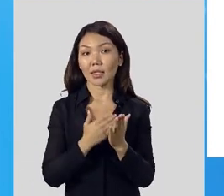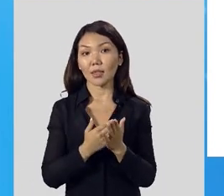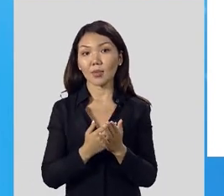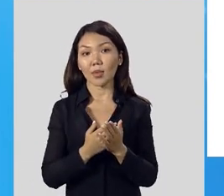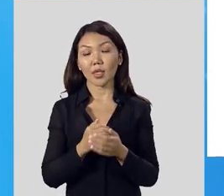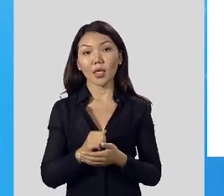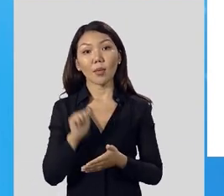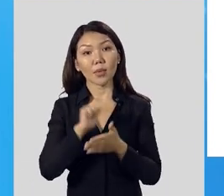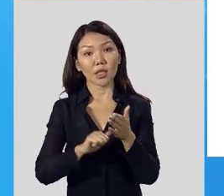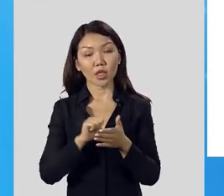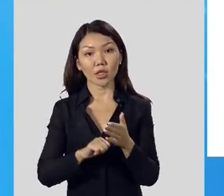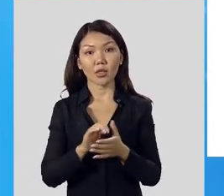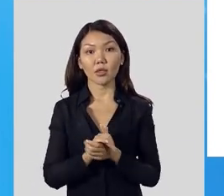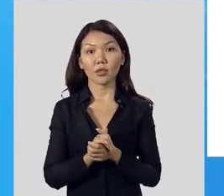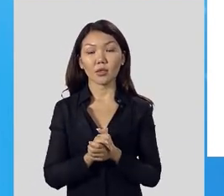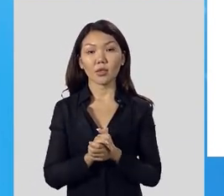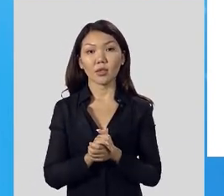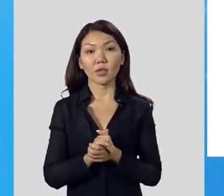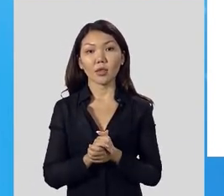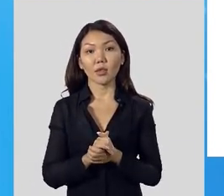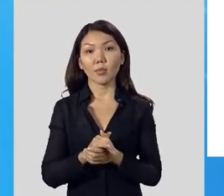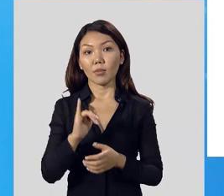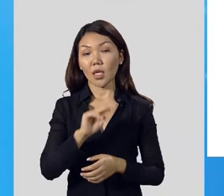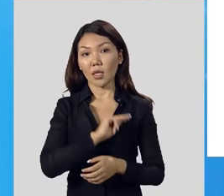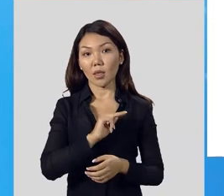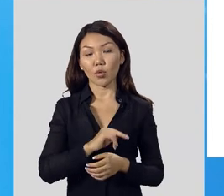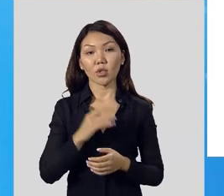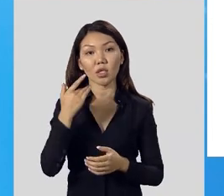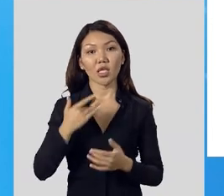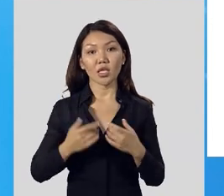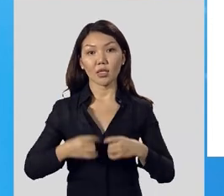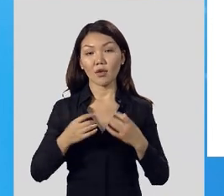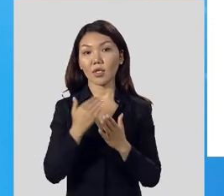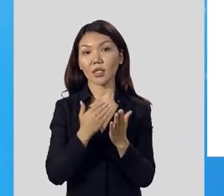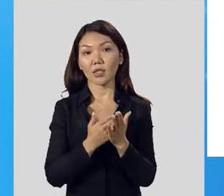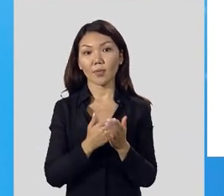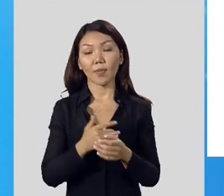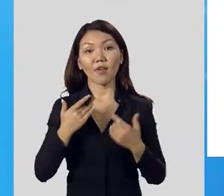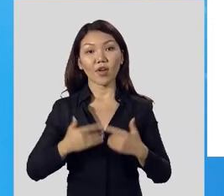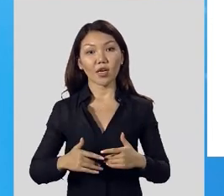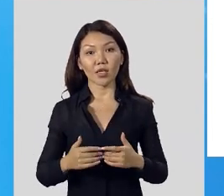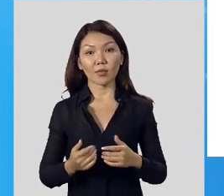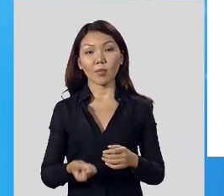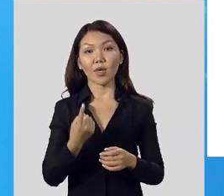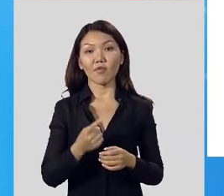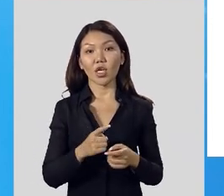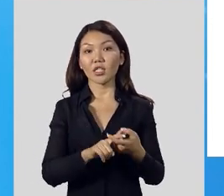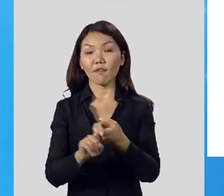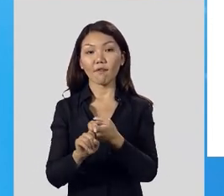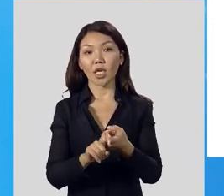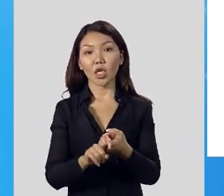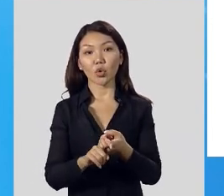заболевания. В организме начинаются воспалительные процессы, вызванные бактериями,